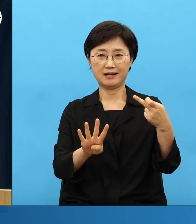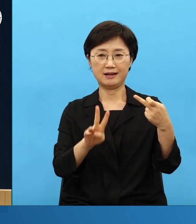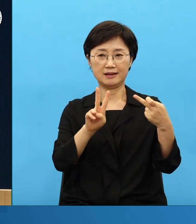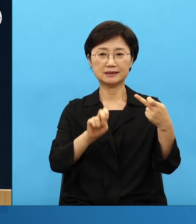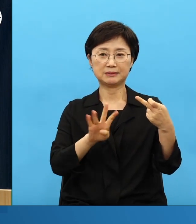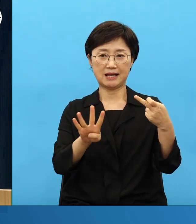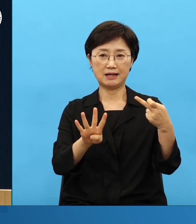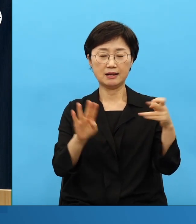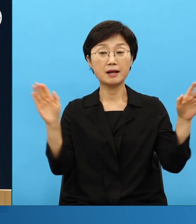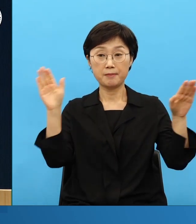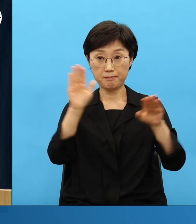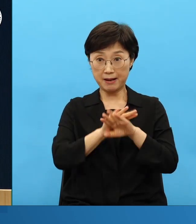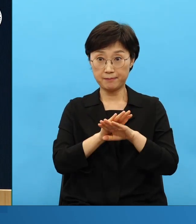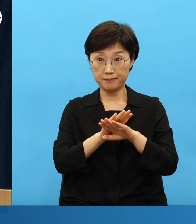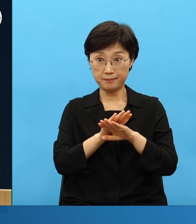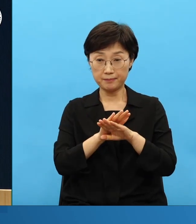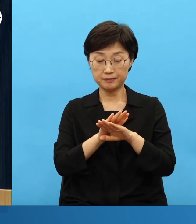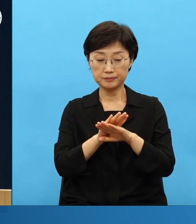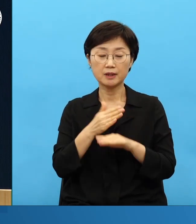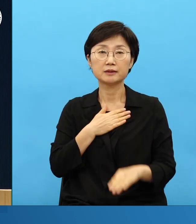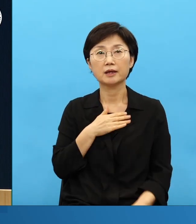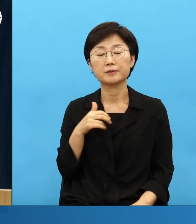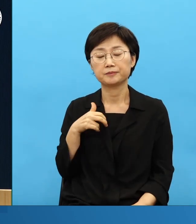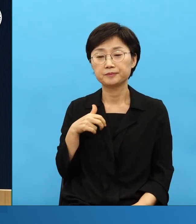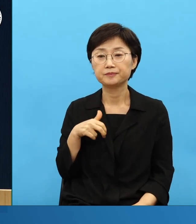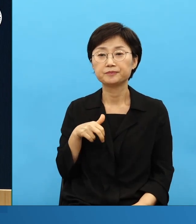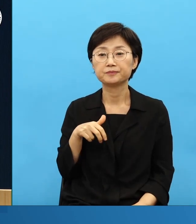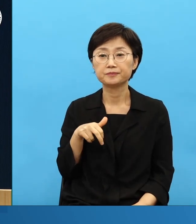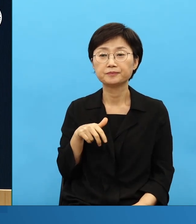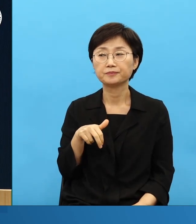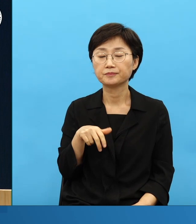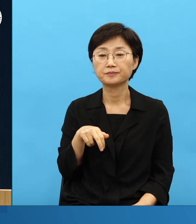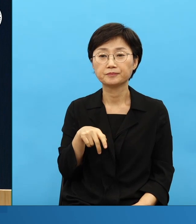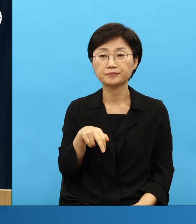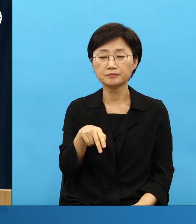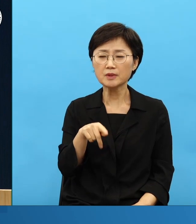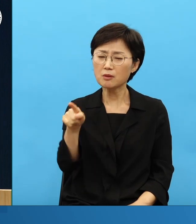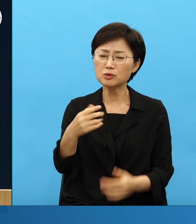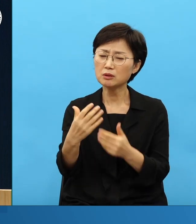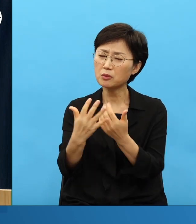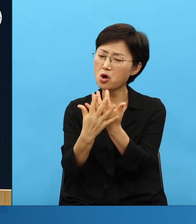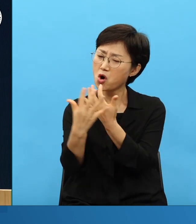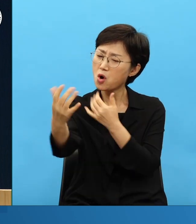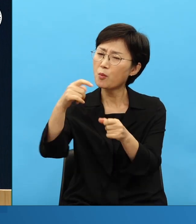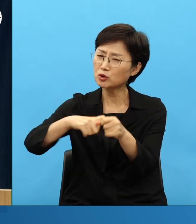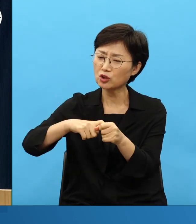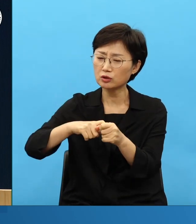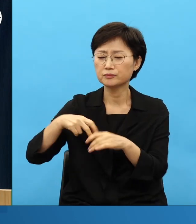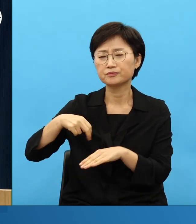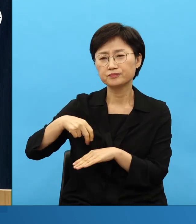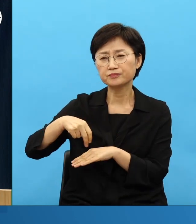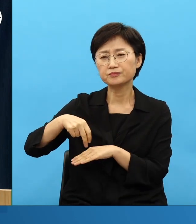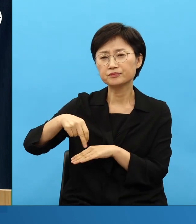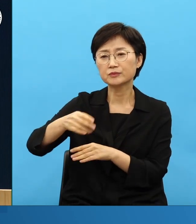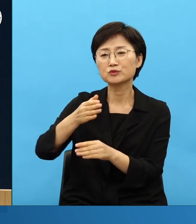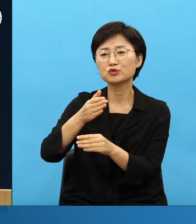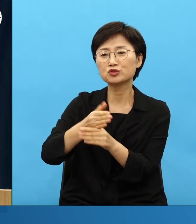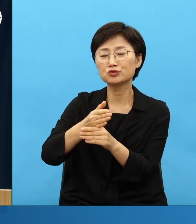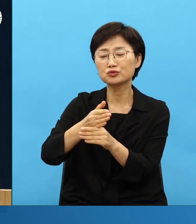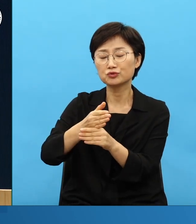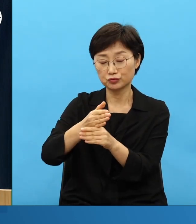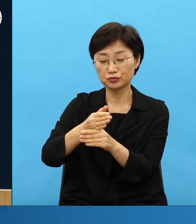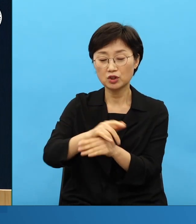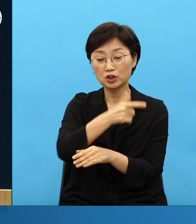Christmas. 어느 지역에 이제 그 집회를 갔는데 저녁